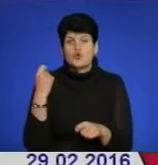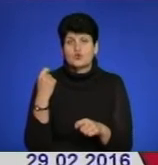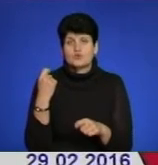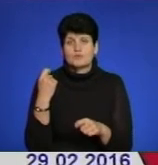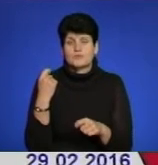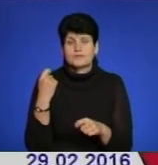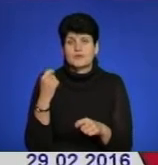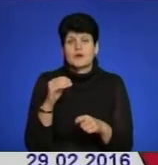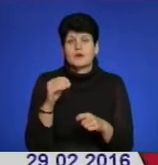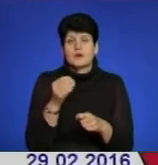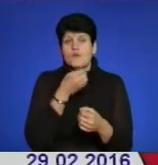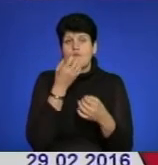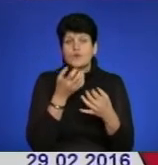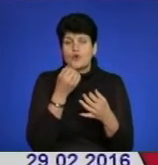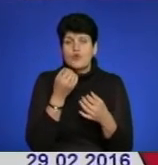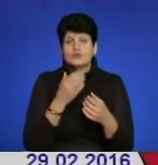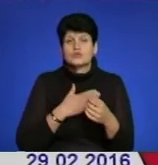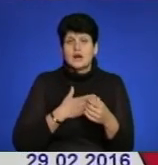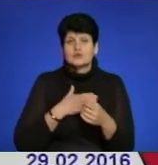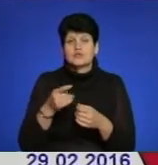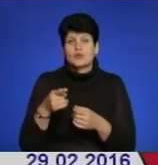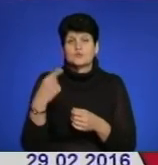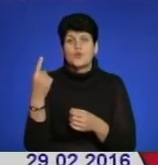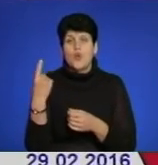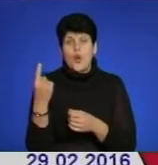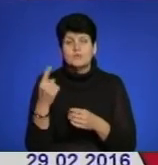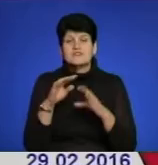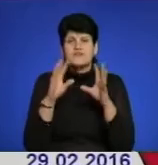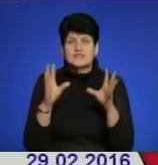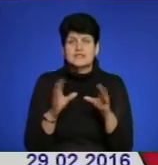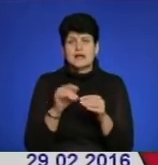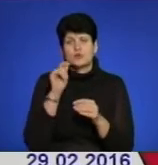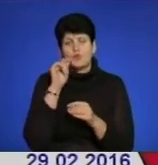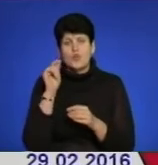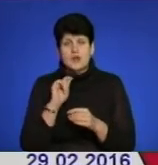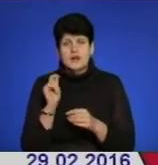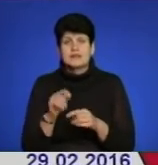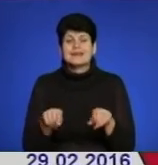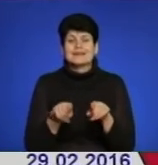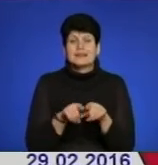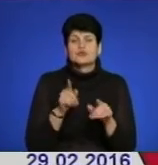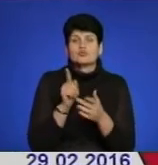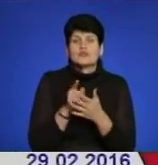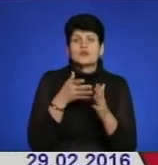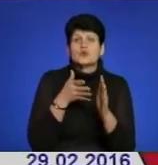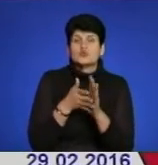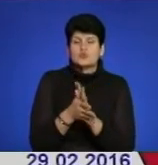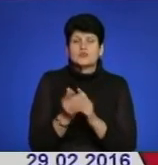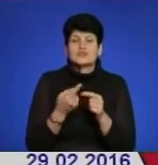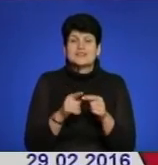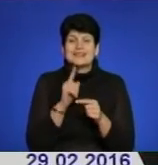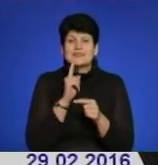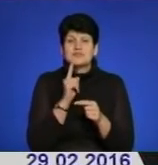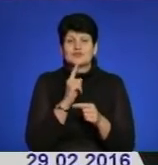ми пошкоджуємо флору нашої насамперед Тернопільської області і в загальному України. Також повинні розуміти, що таке